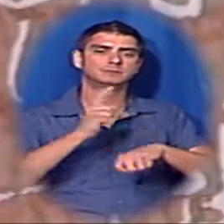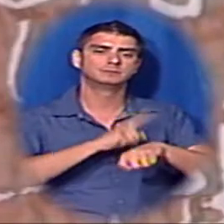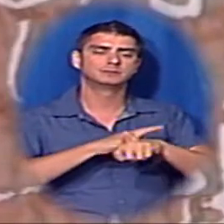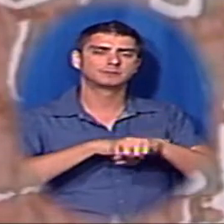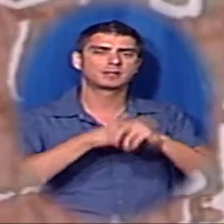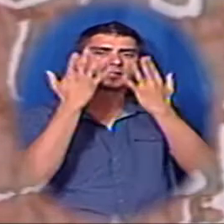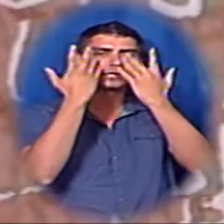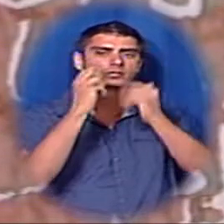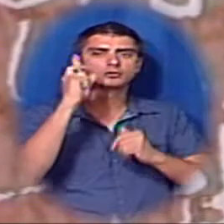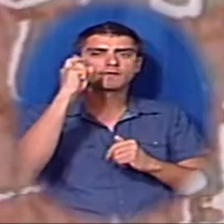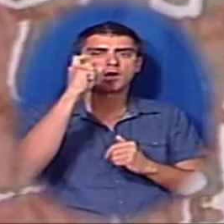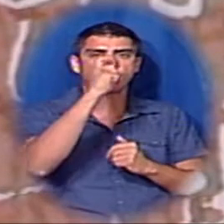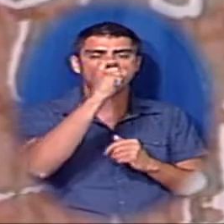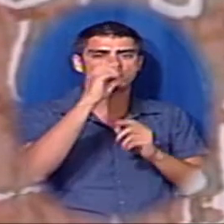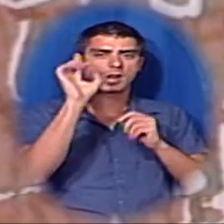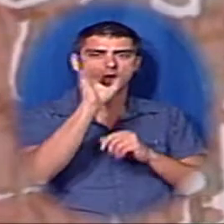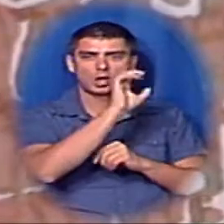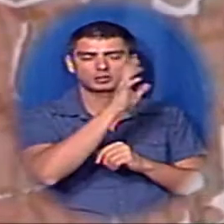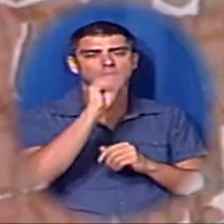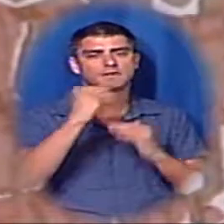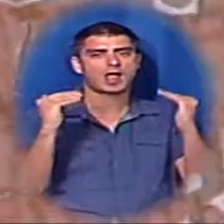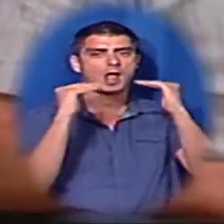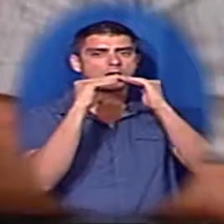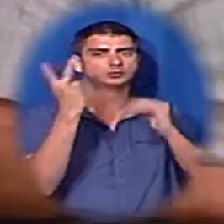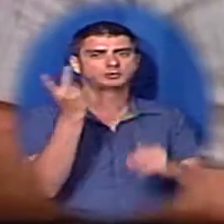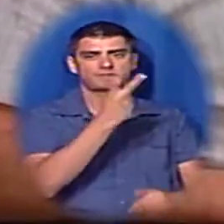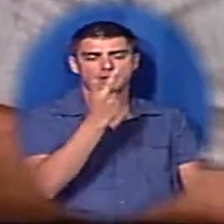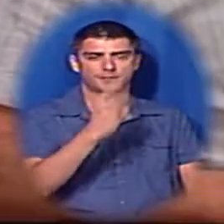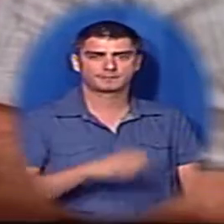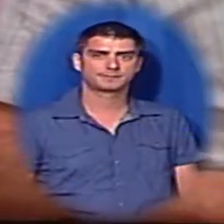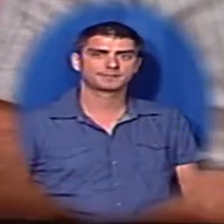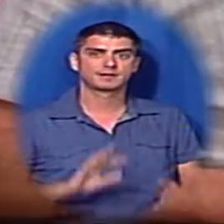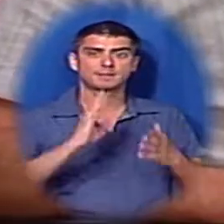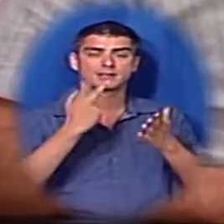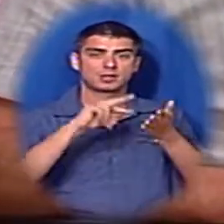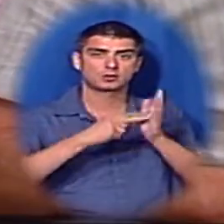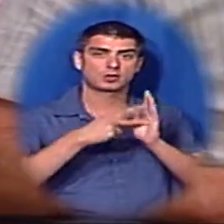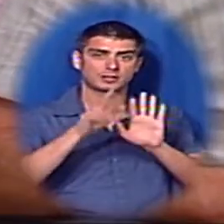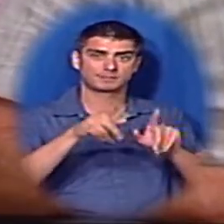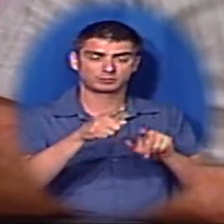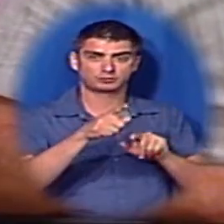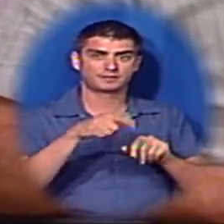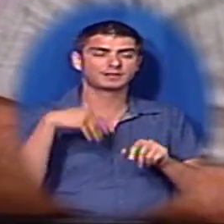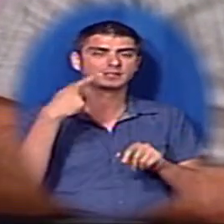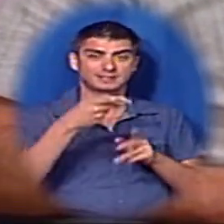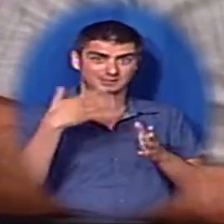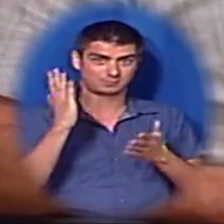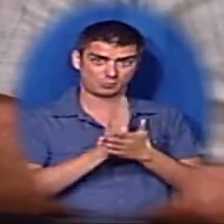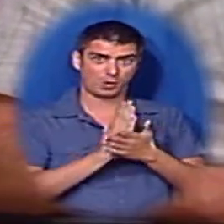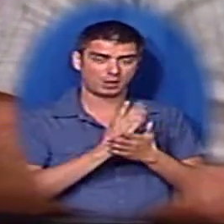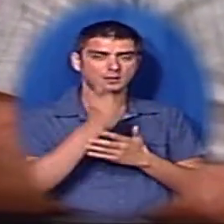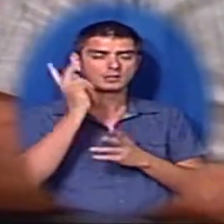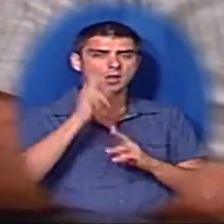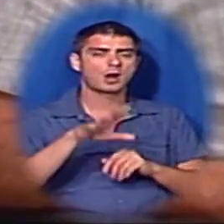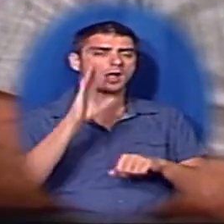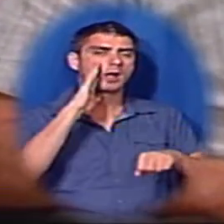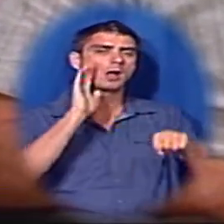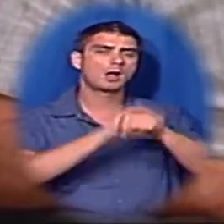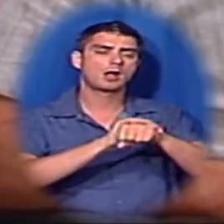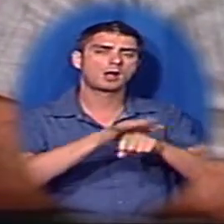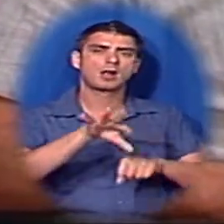יקר בחישוב גודל האותיות וההשוואה ביניהן. כאשר התוכנה הזאת תהיה, היא תוכל